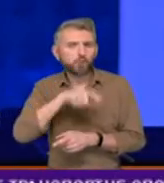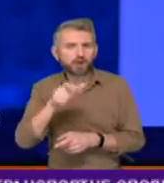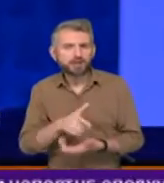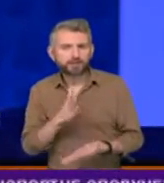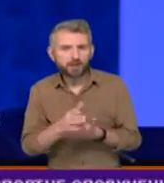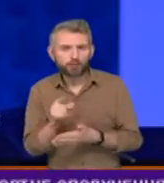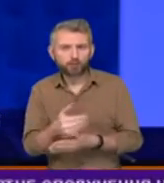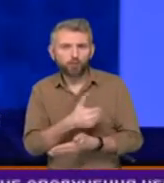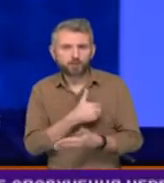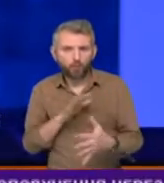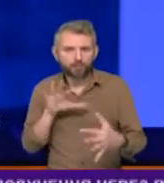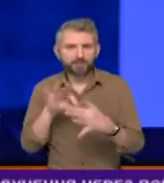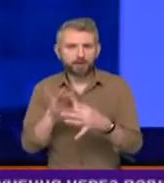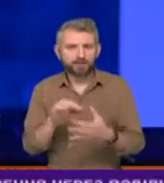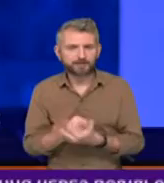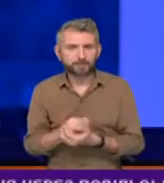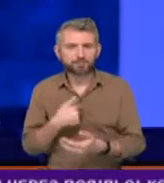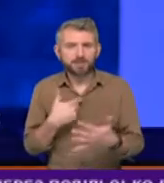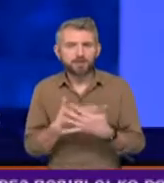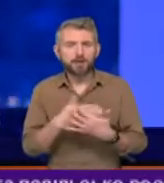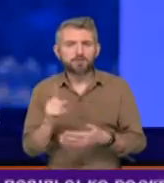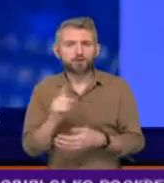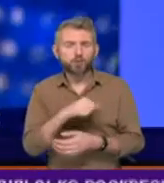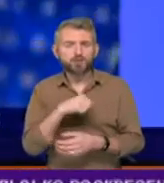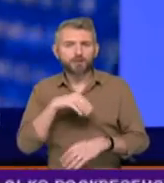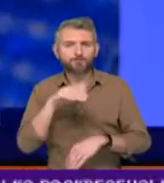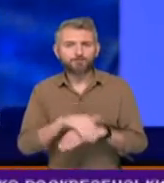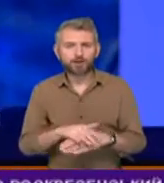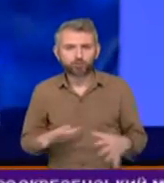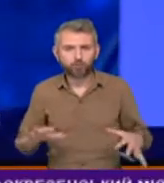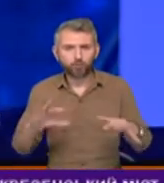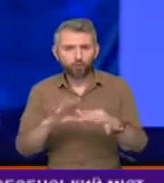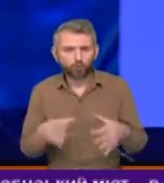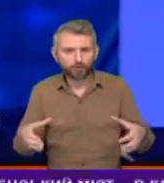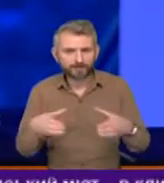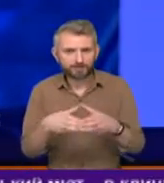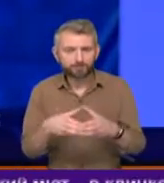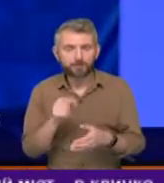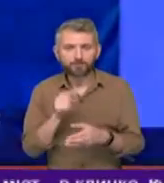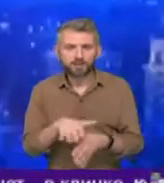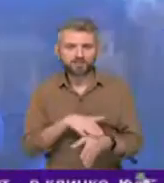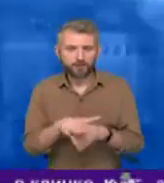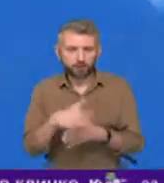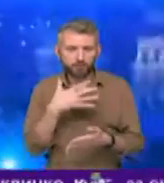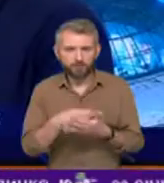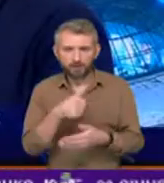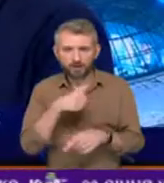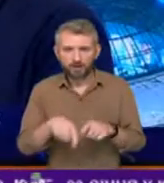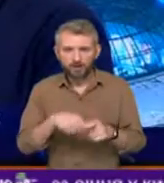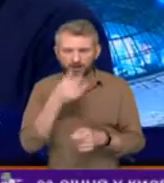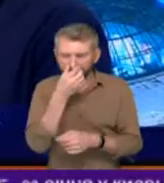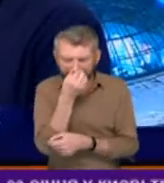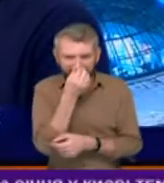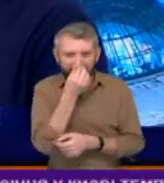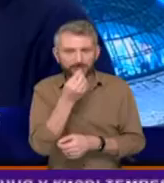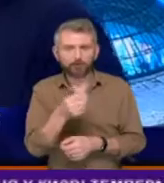мали об'єднатися. І тому мені здається, що сам факт соборності, ну, він витримав своє пробування часом. Він,